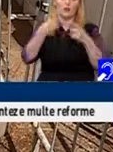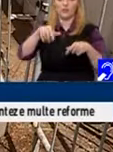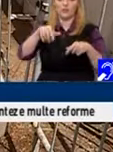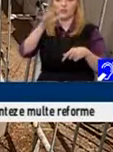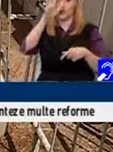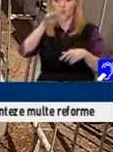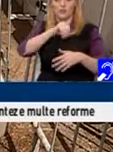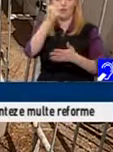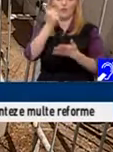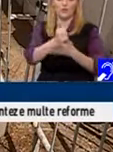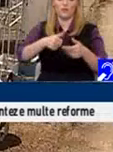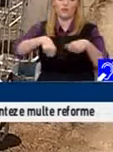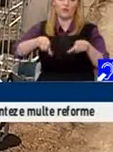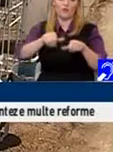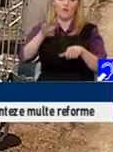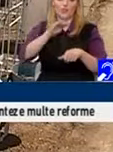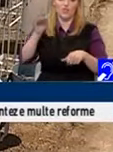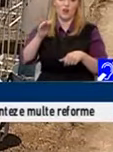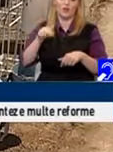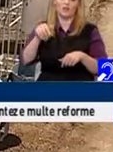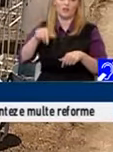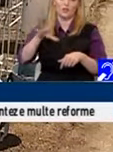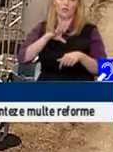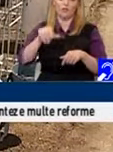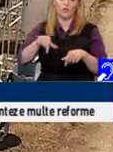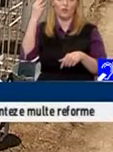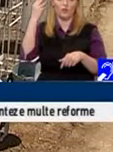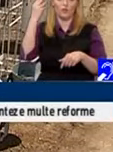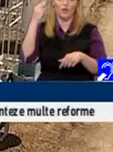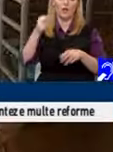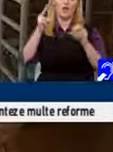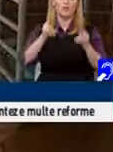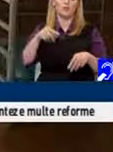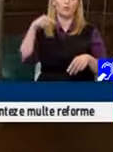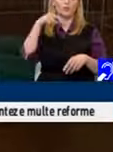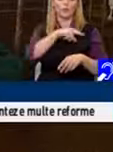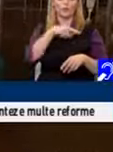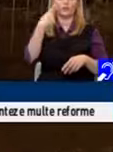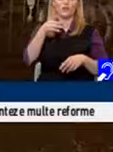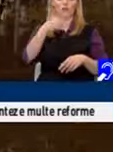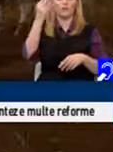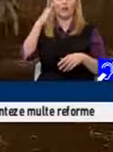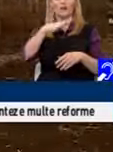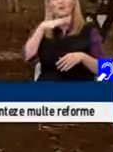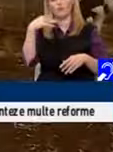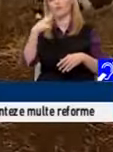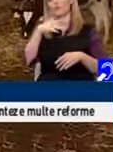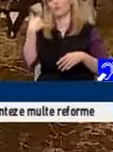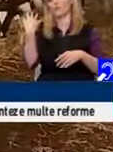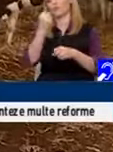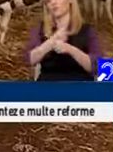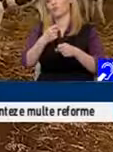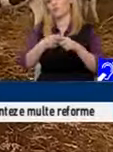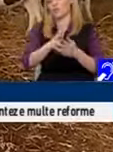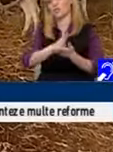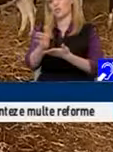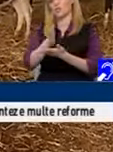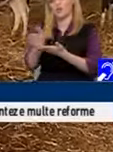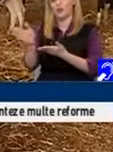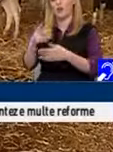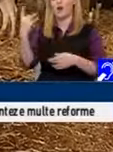Chișinău comisarul european pentru comerț, Cecilia Malmström. Experții economici spun că Republica Moldova are mult mai mult de lucru în această direcție.